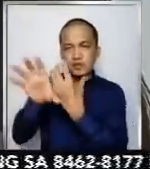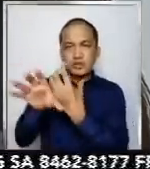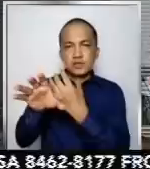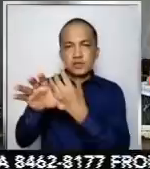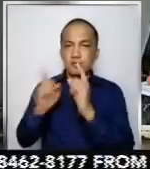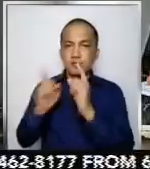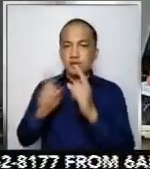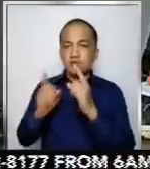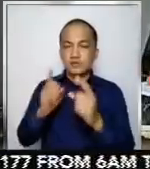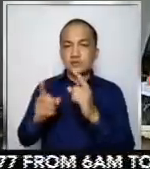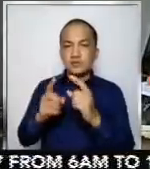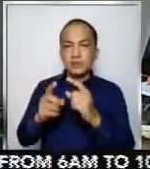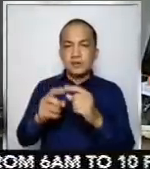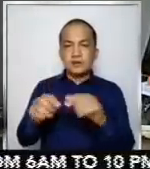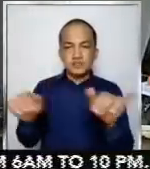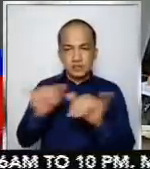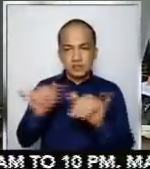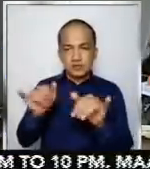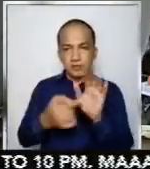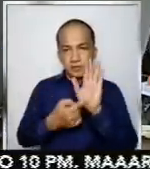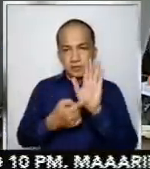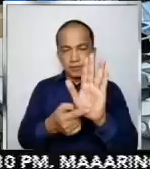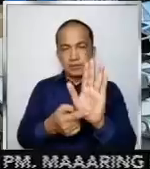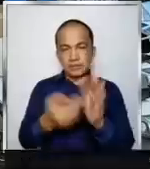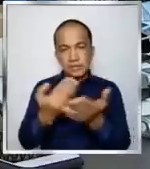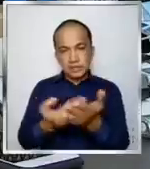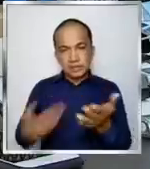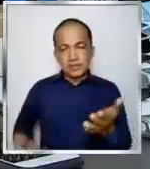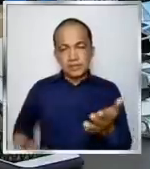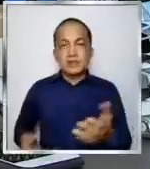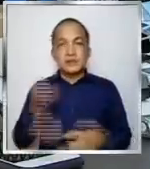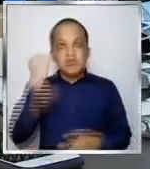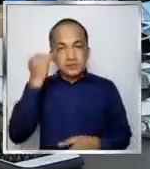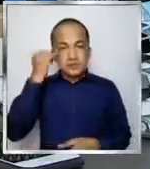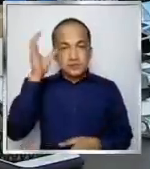pinapakita. John Consulta, nakatutok 24 oras.